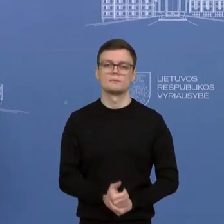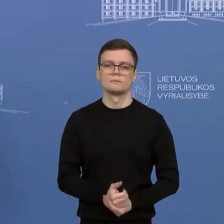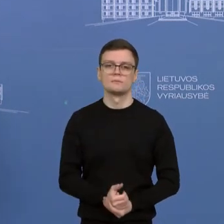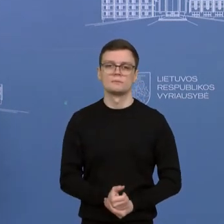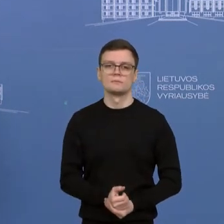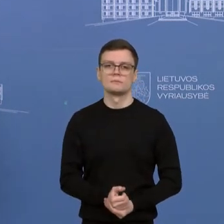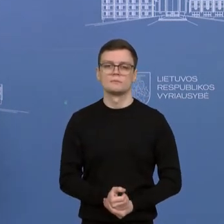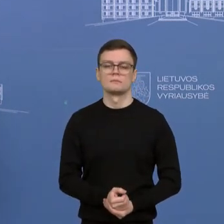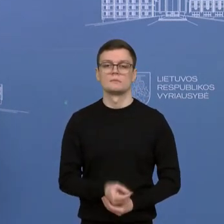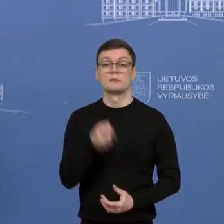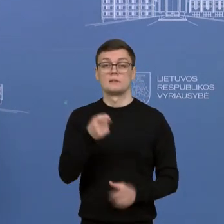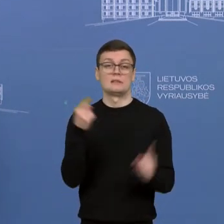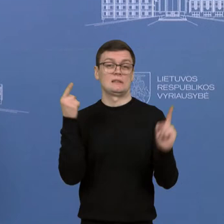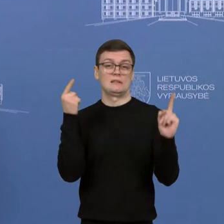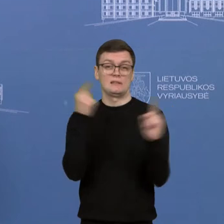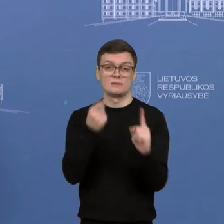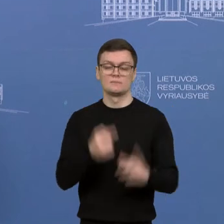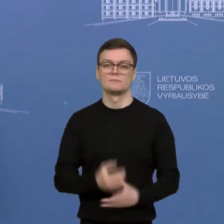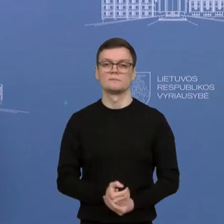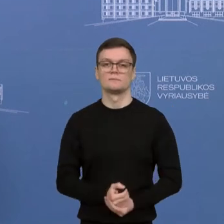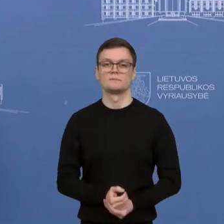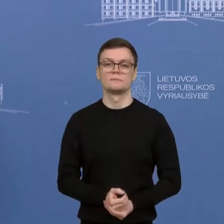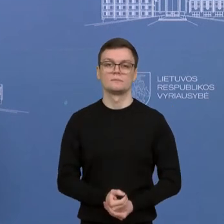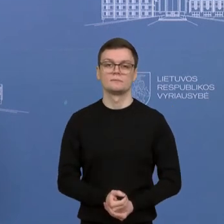Tam tikslui